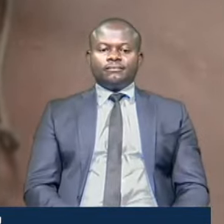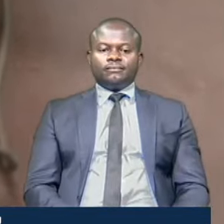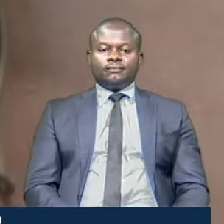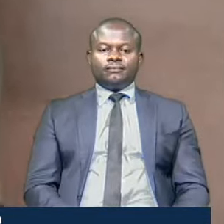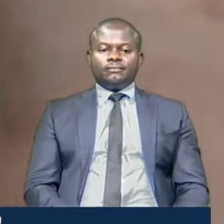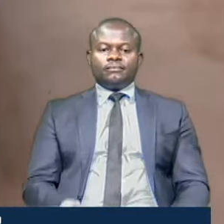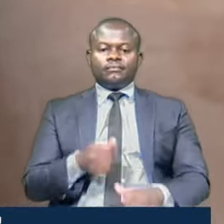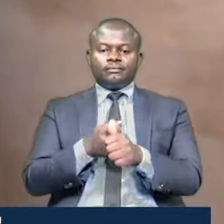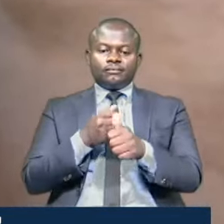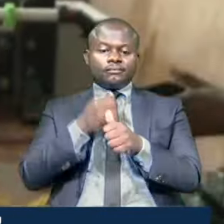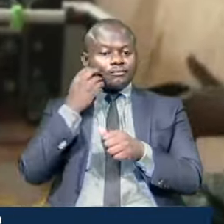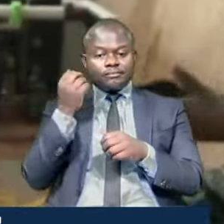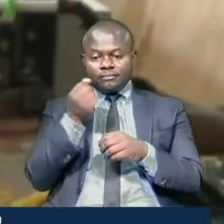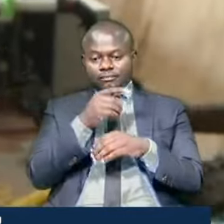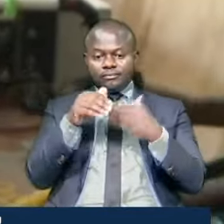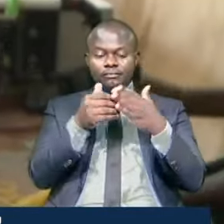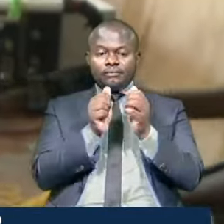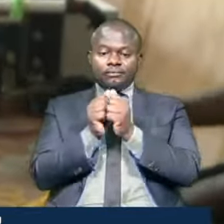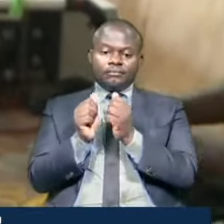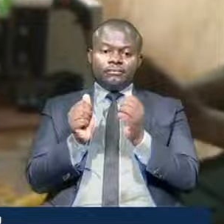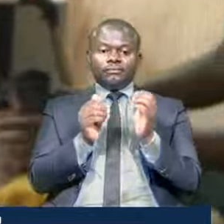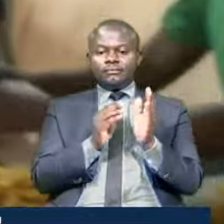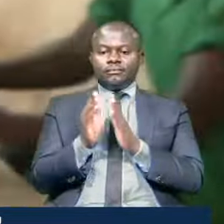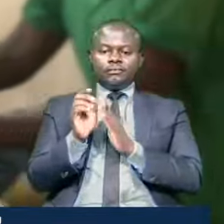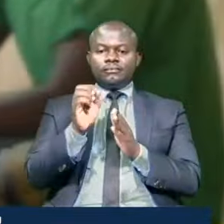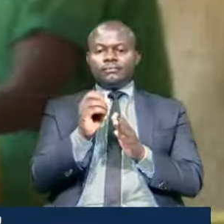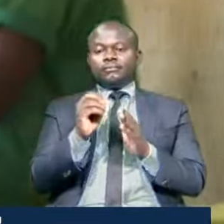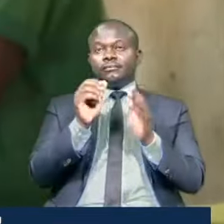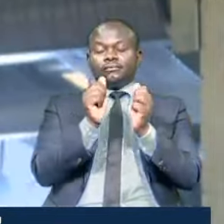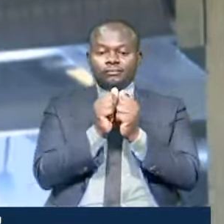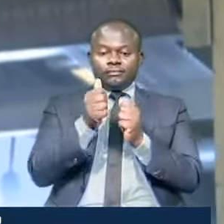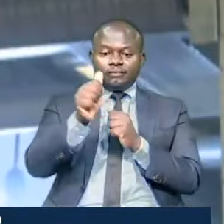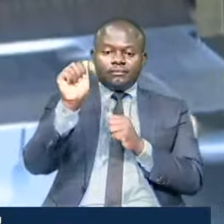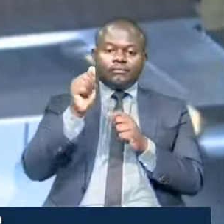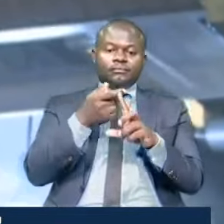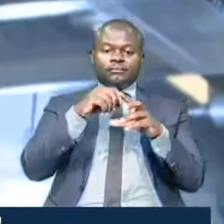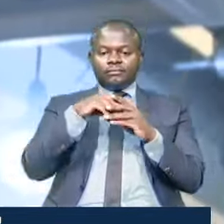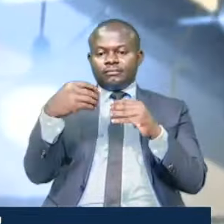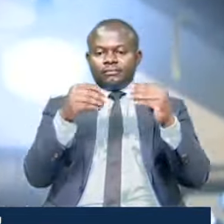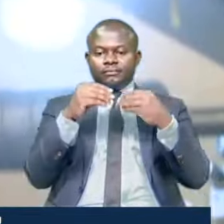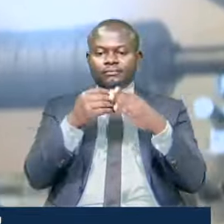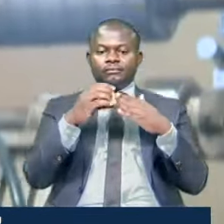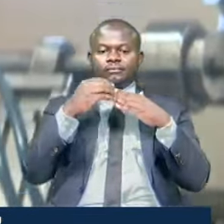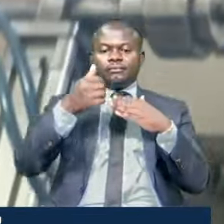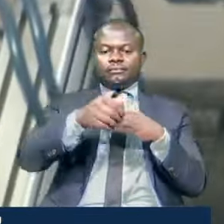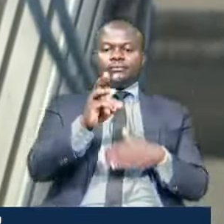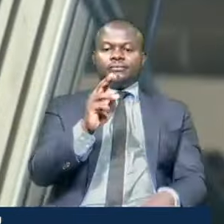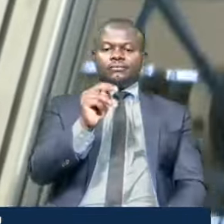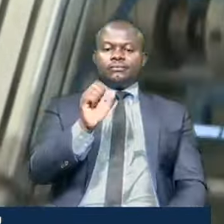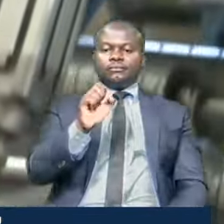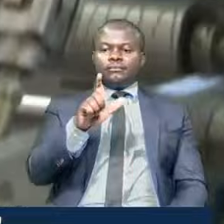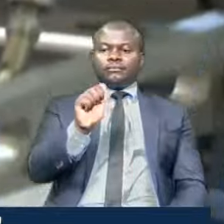Buri kwezi uruganda rumwe muzinagura amashashi rutunganya toni saga 10 zayo rugakuramo ibindi bikoresho. Umuyobozi warwo Wenceslas